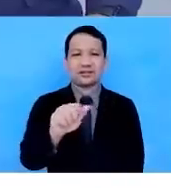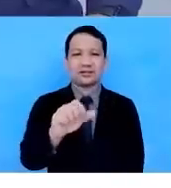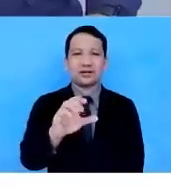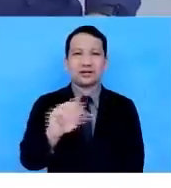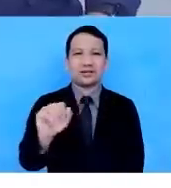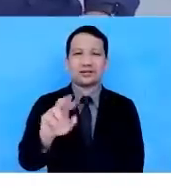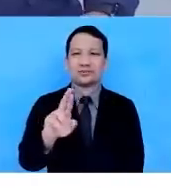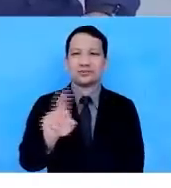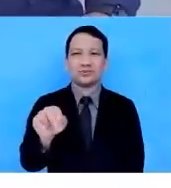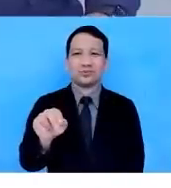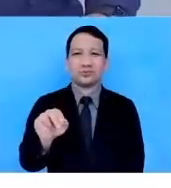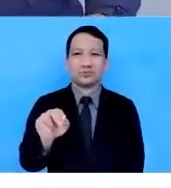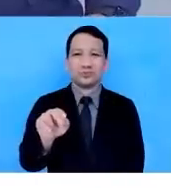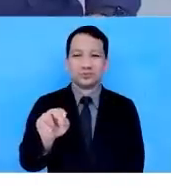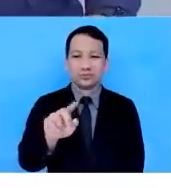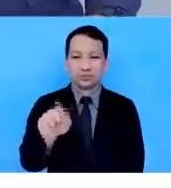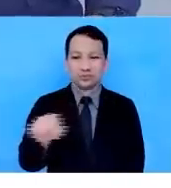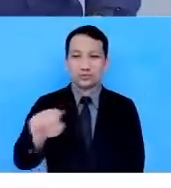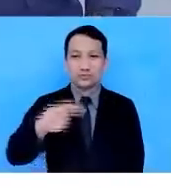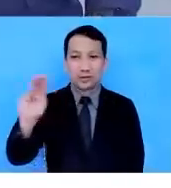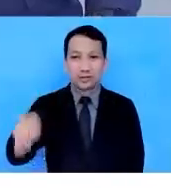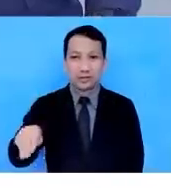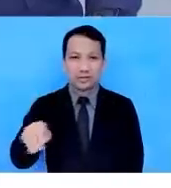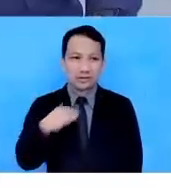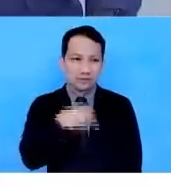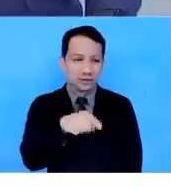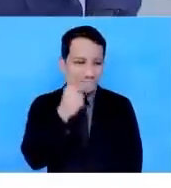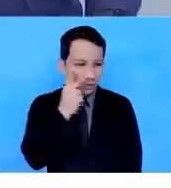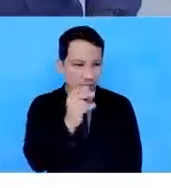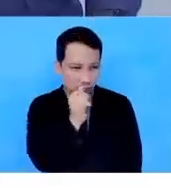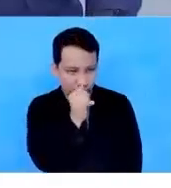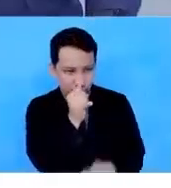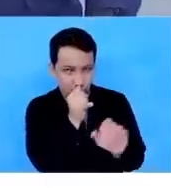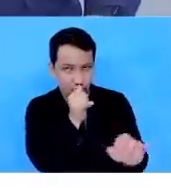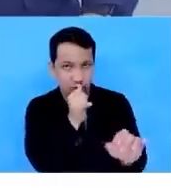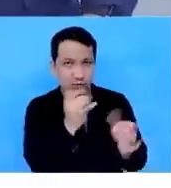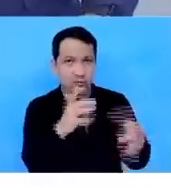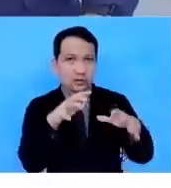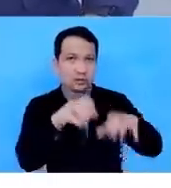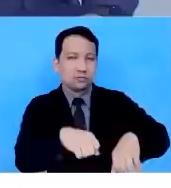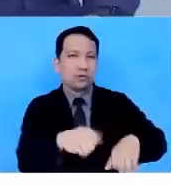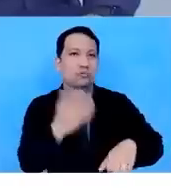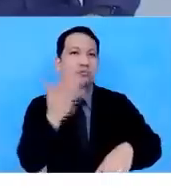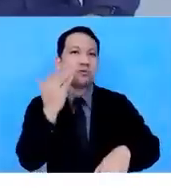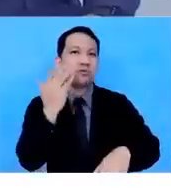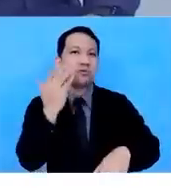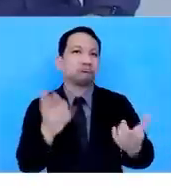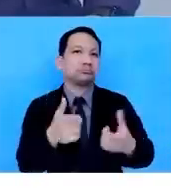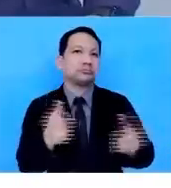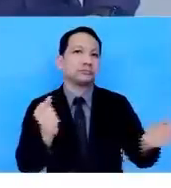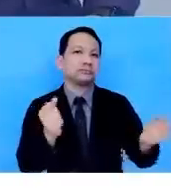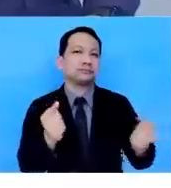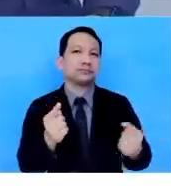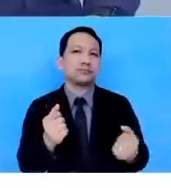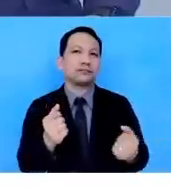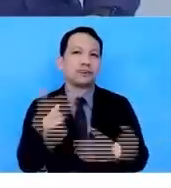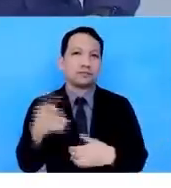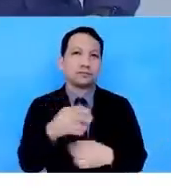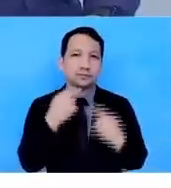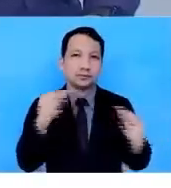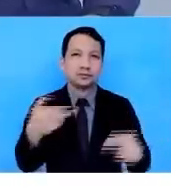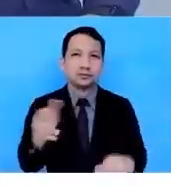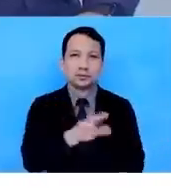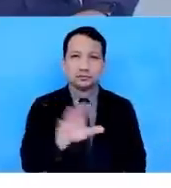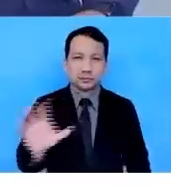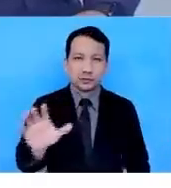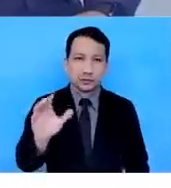Ang pagtakas ng mga suspect na bibiyuhan ng isang motorista na naging susi sa kanilang pagkakaaresto. Nagbabalita mula sa frontline